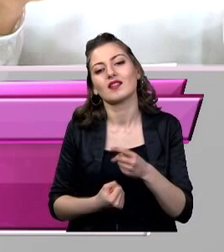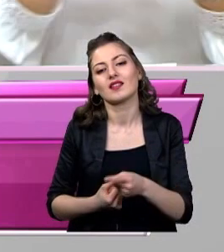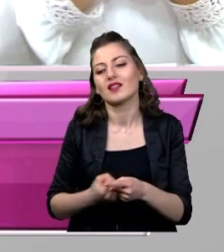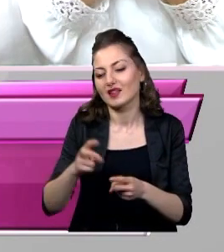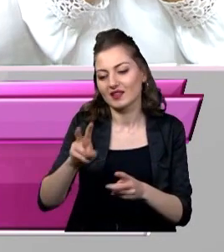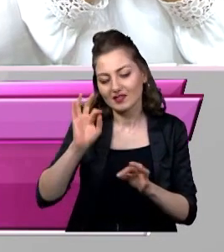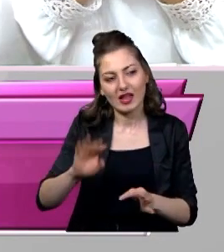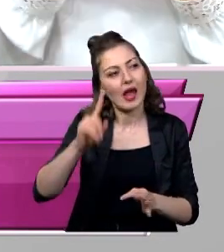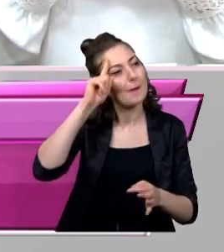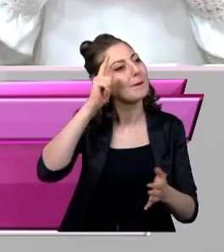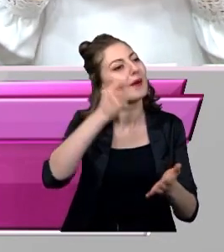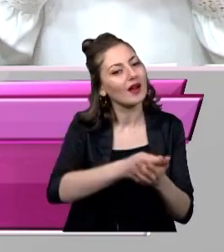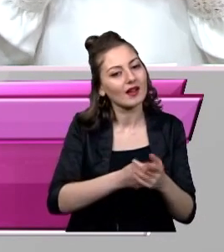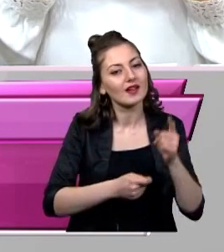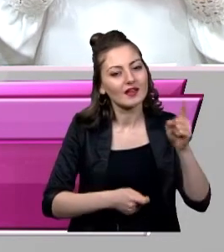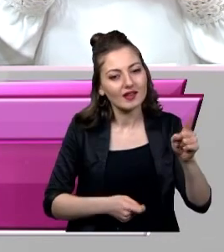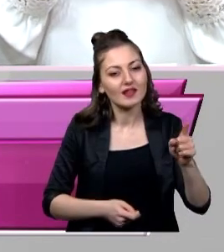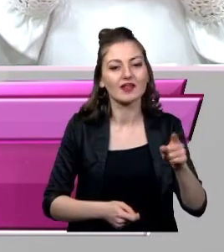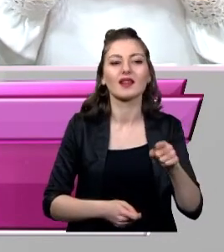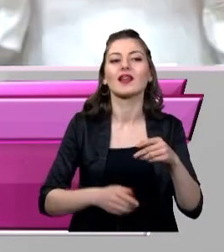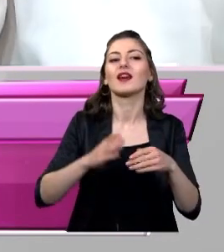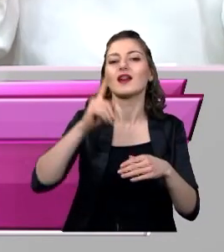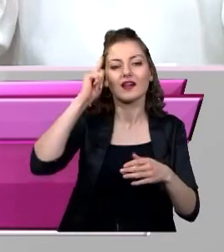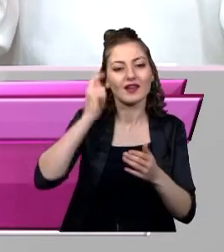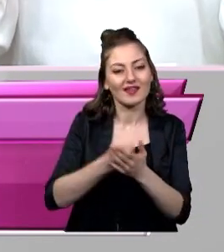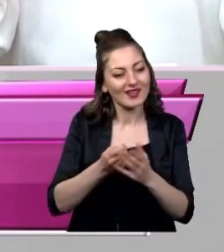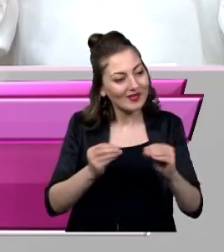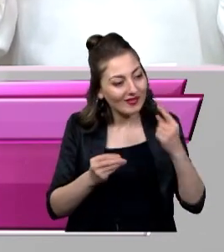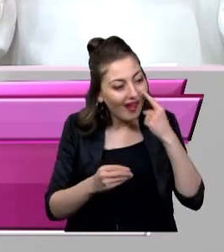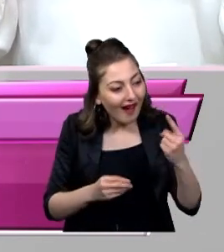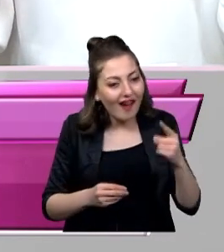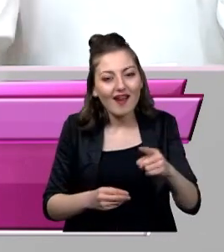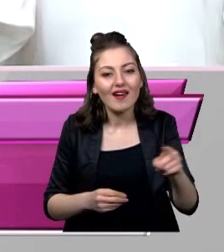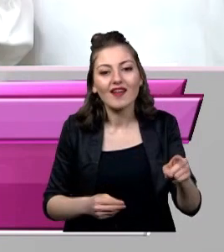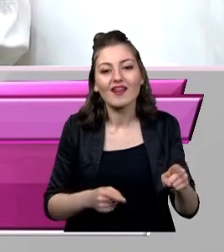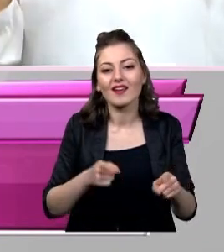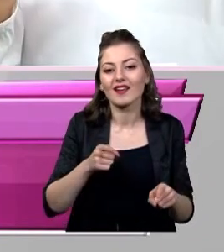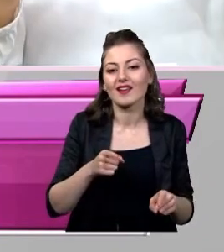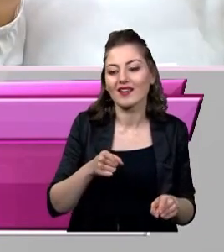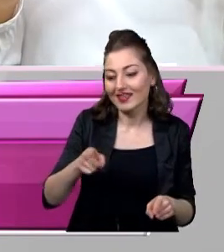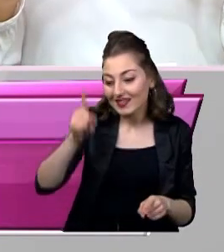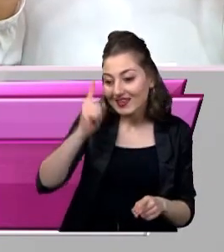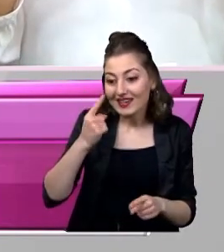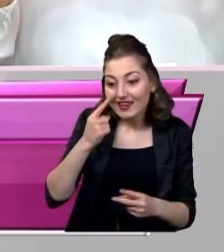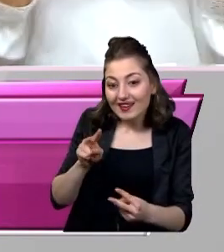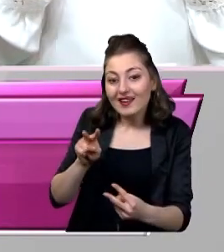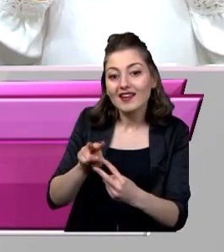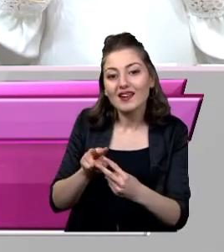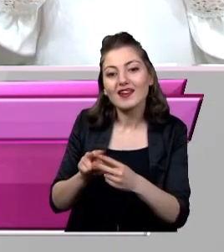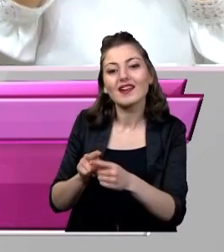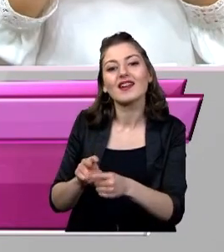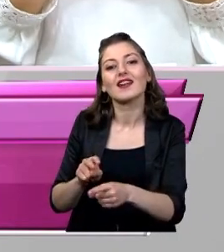işte şu kuruma başvurduk okuma gittiğimizde o çocukları gördüğünüzde ilk Seninle göz göze geldim